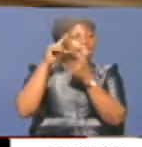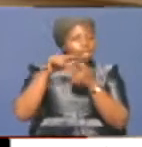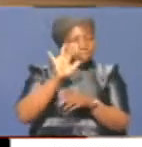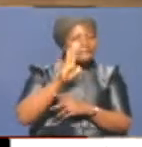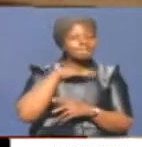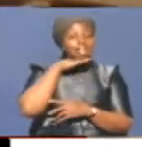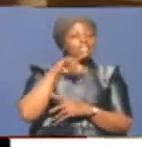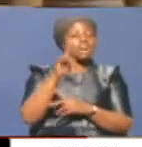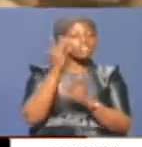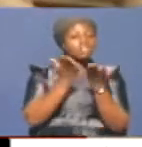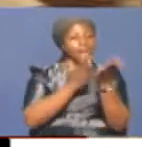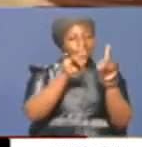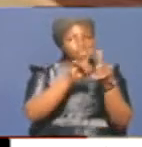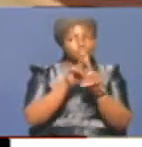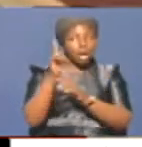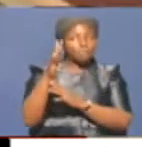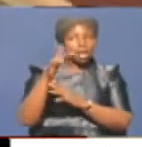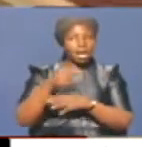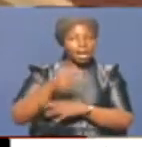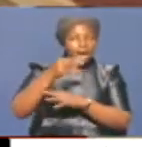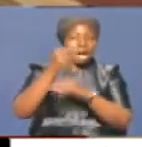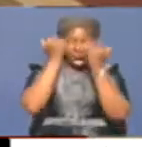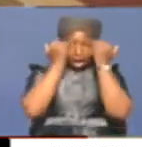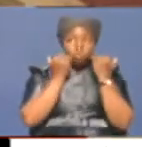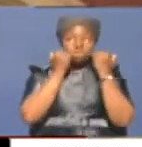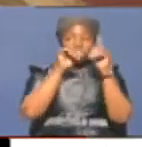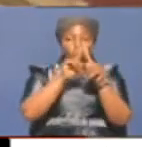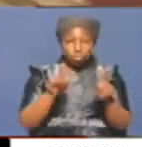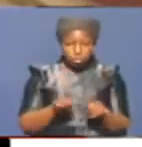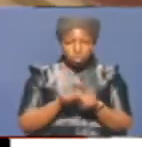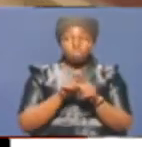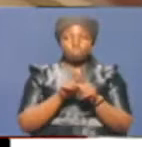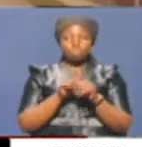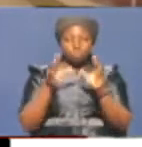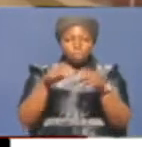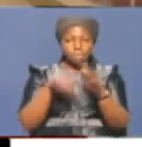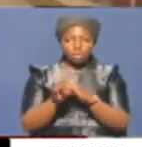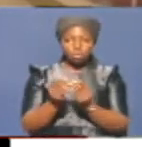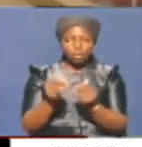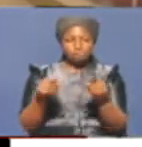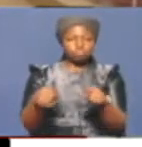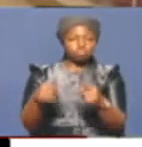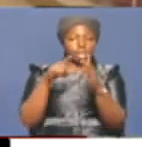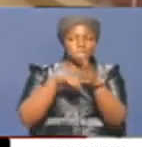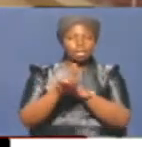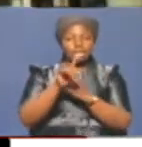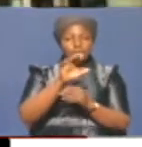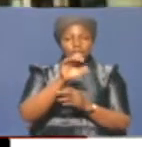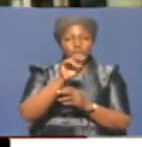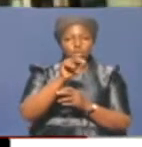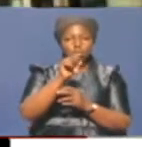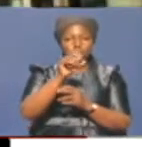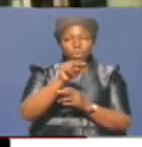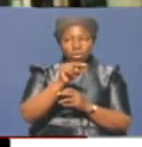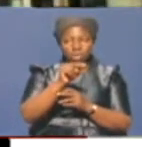alikuwa wakili katika mahakama kuu na pia mkuu wa kitengo cha utatuzi wa mizozo katika kampuni ya mawakili ya Colson Honey.